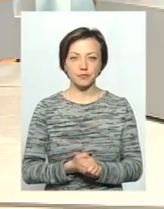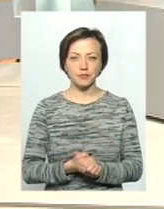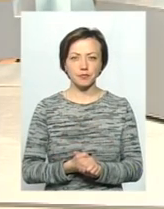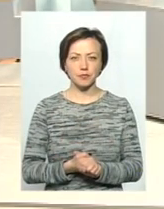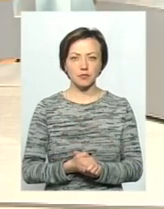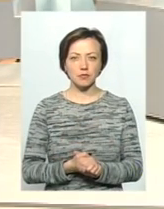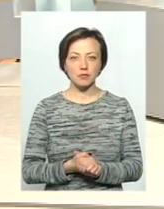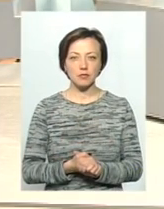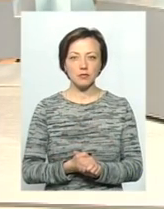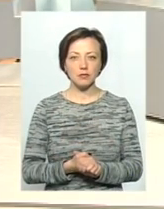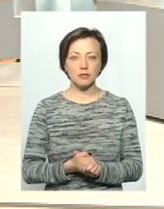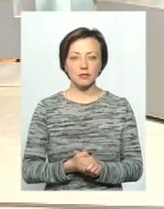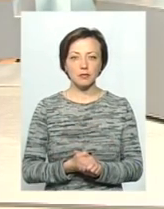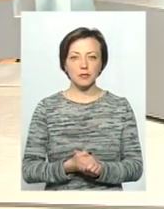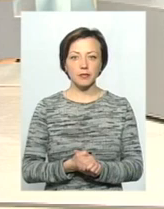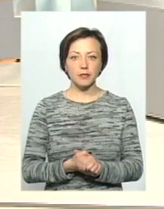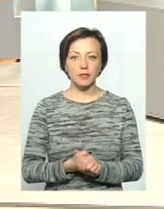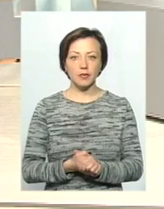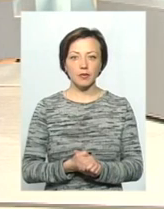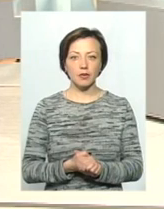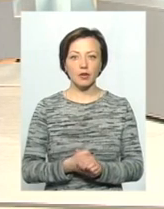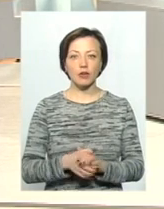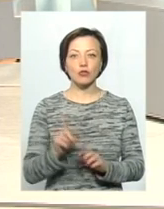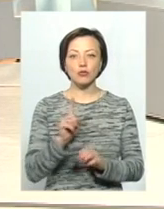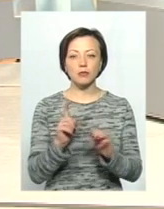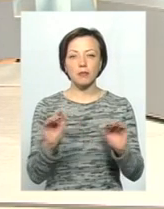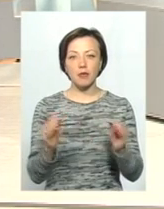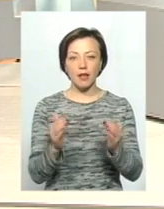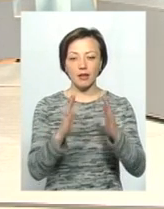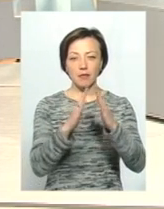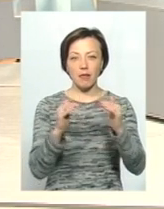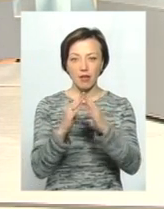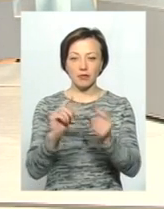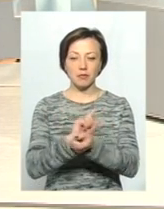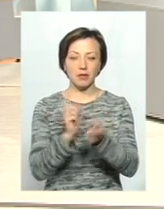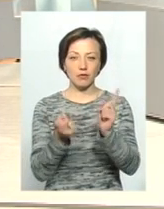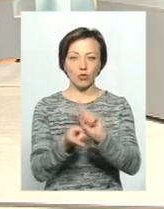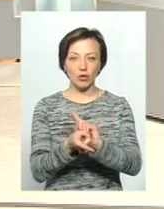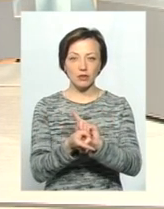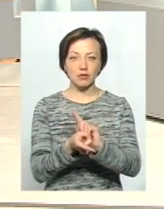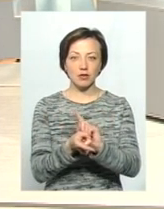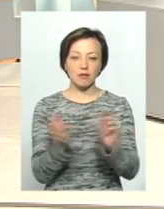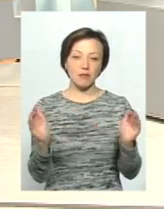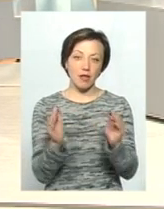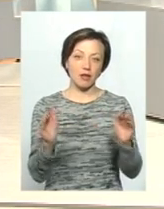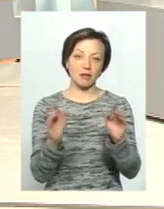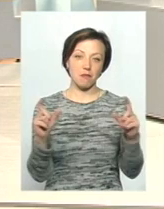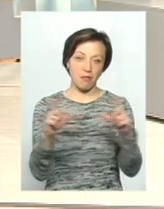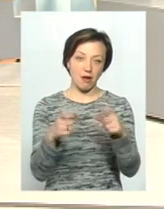власне, щоб і ті, скажімо, невеличкі ядки могли перетворитися в невеличкі